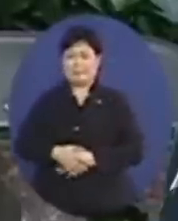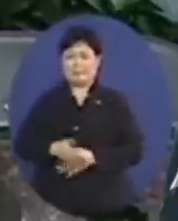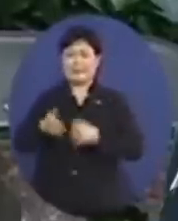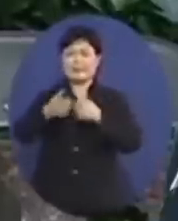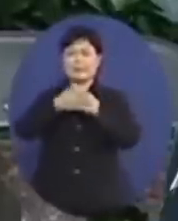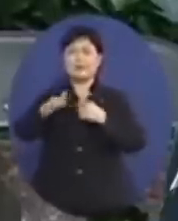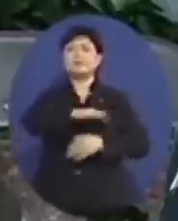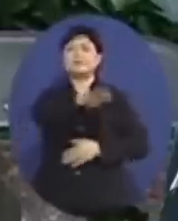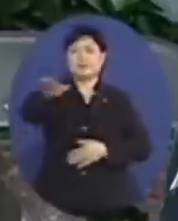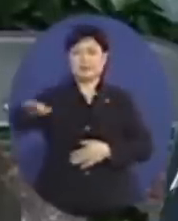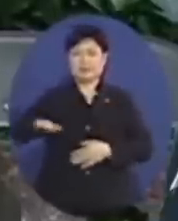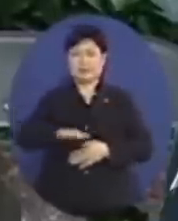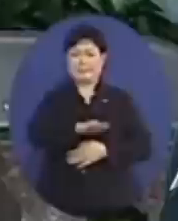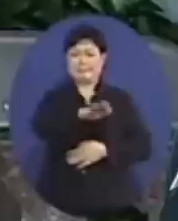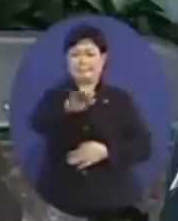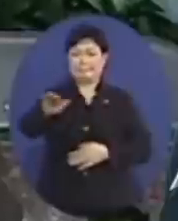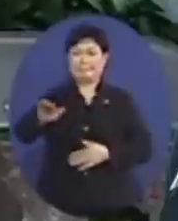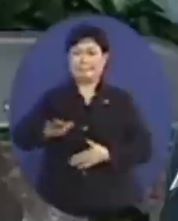그러므로 우리는